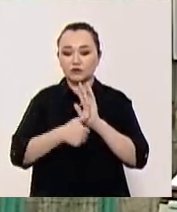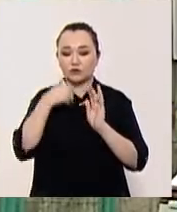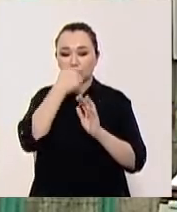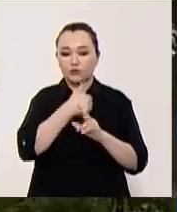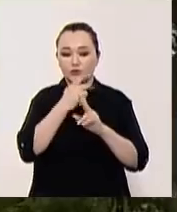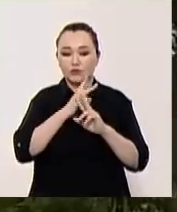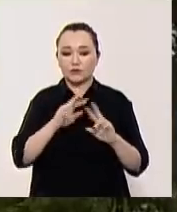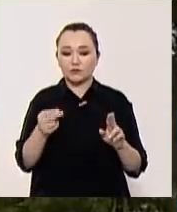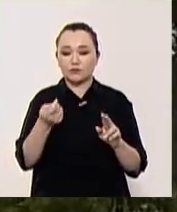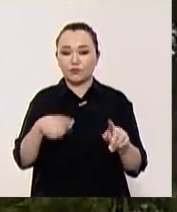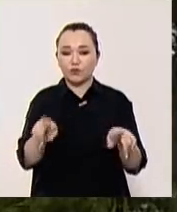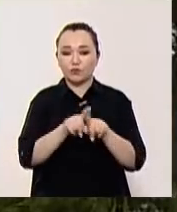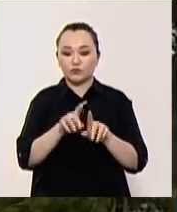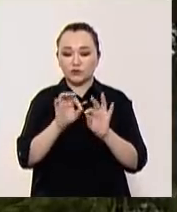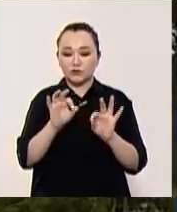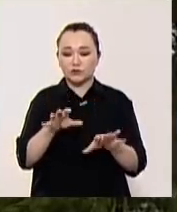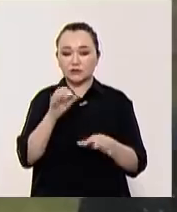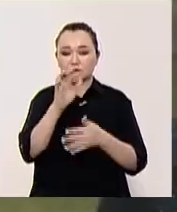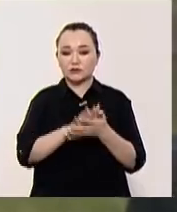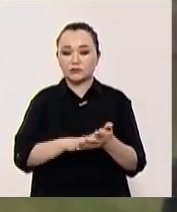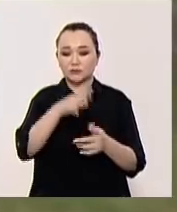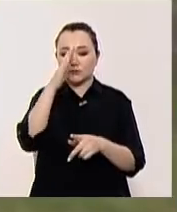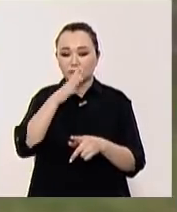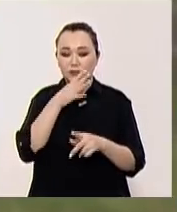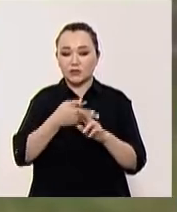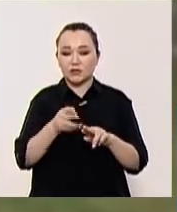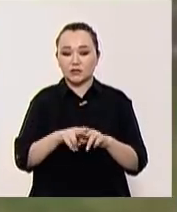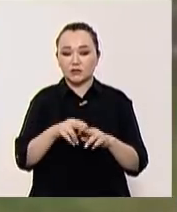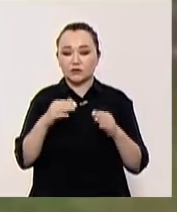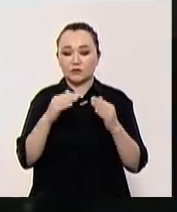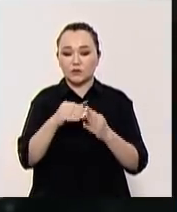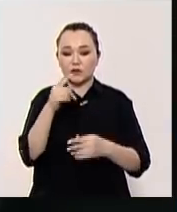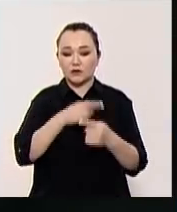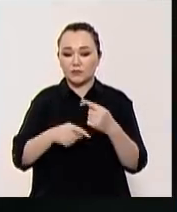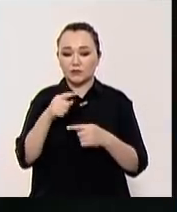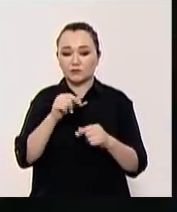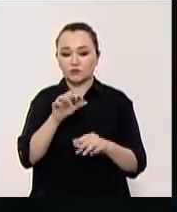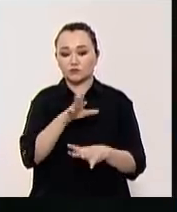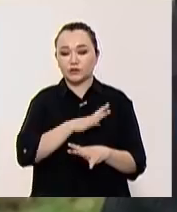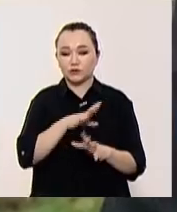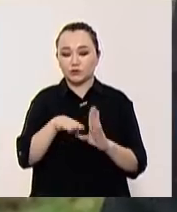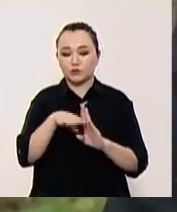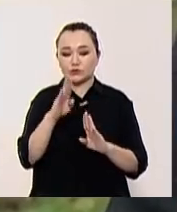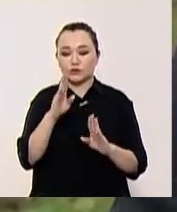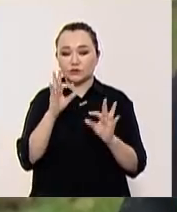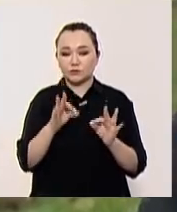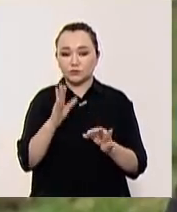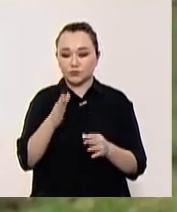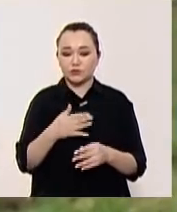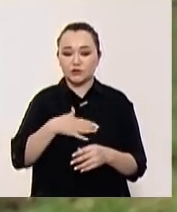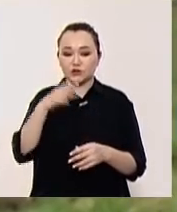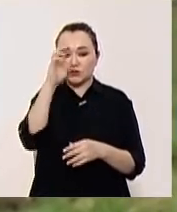жылдардағы жағдайға ұқсайды деген маман алдағы 5 айда аталған салаға қайта жан бітуі мүмкін дейді.